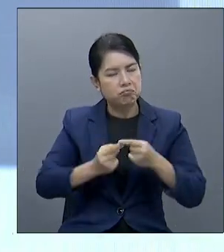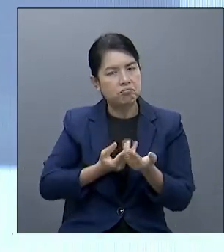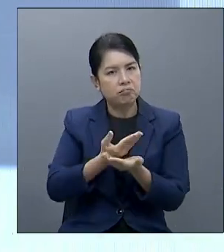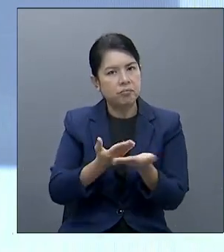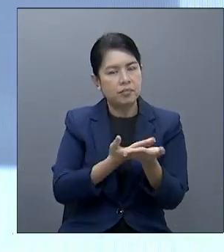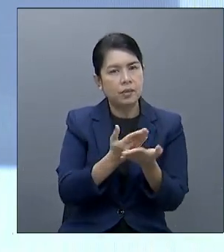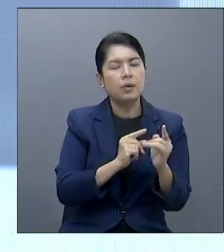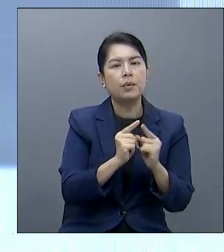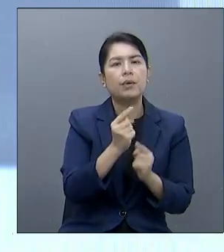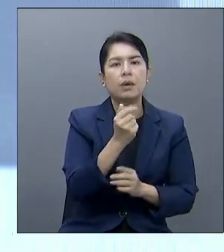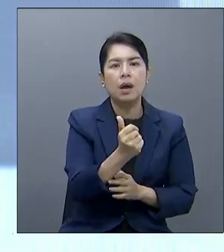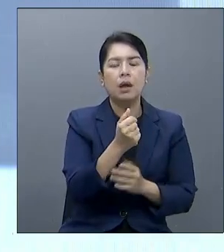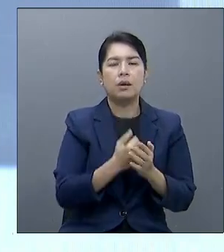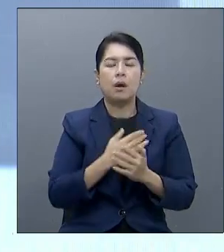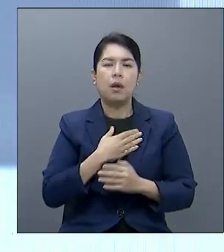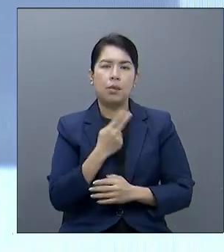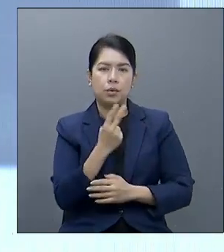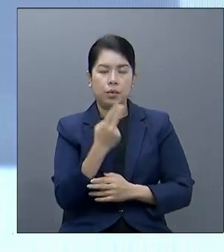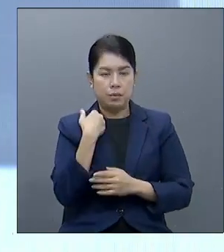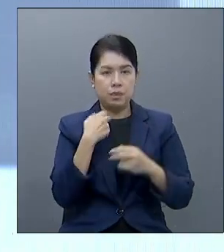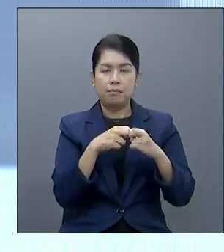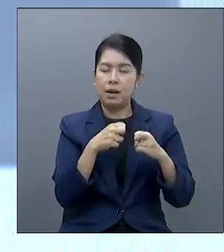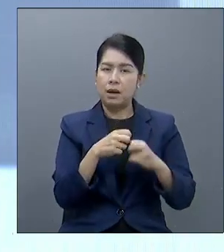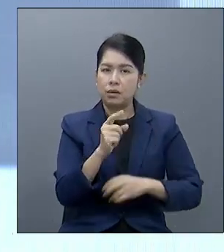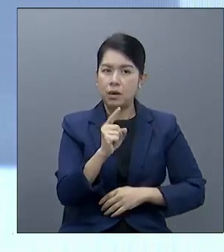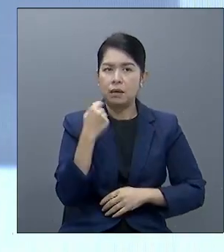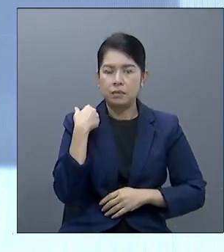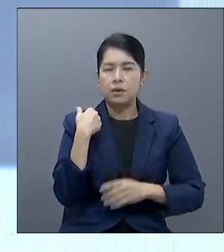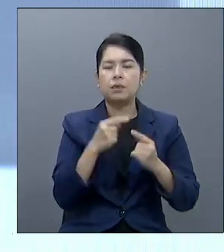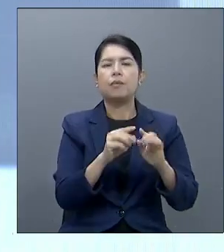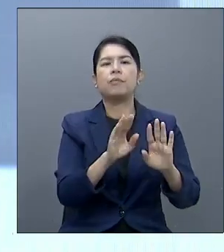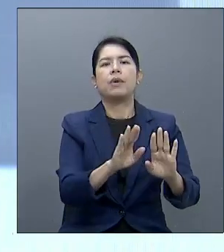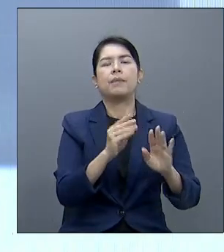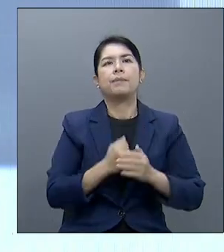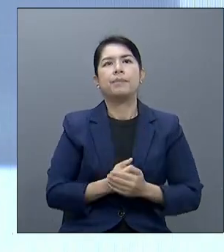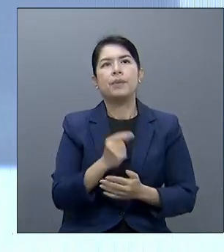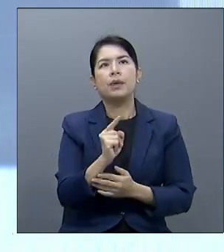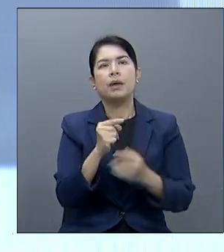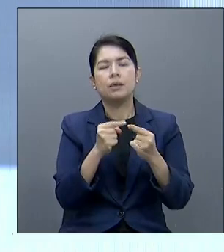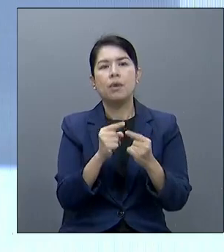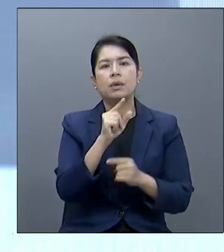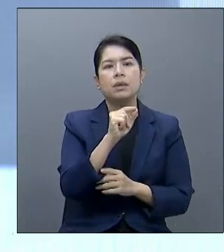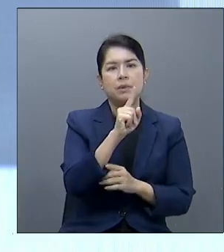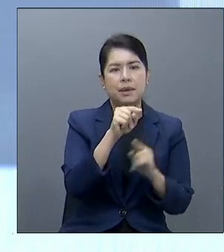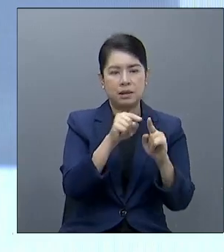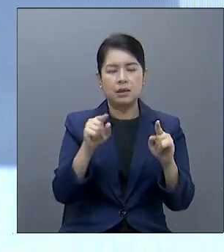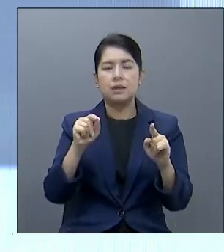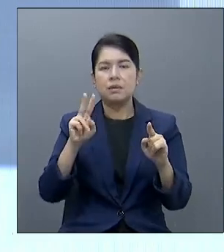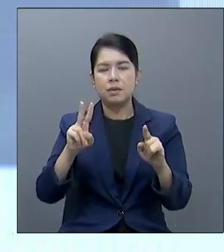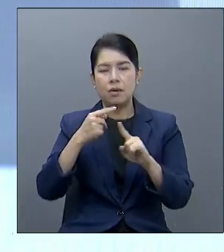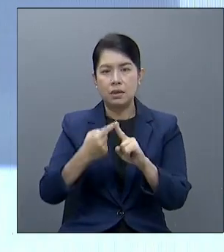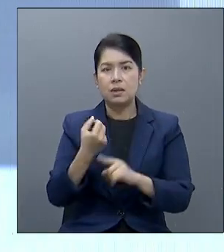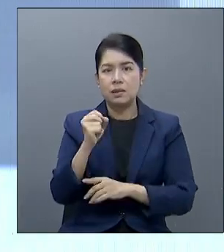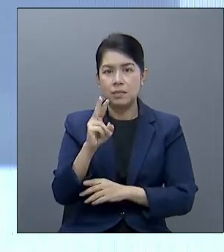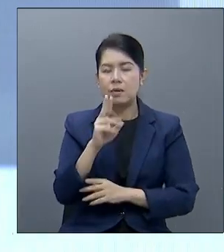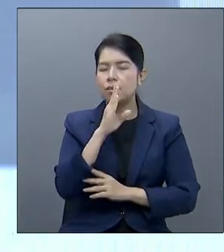ว่านี่มันเป็นปัญหาหรือเปล่าเท่านั้นเองนะคะแล้วก็มีงานดีๆที่ฝากไว้นะคะก็คืองานที่จะเกิดขึ้นในวันที่21-22ธันวาคมนี้ใครสนใ